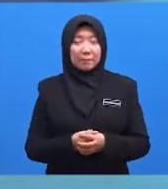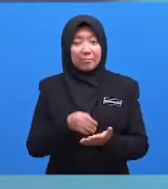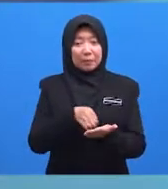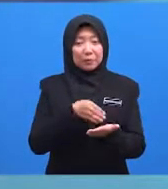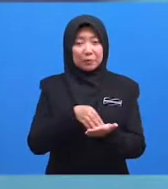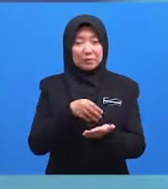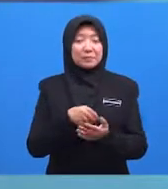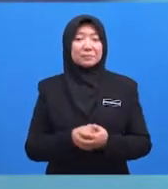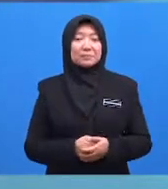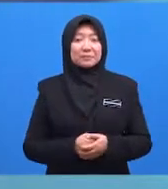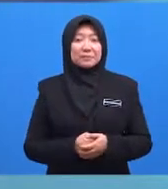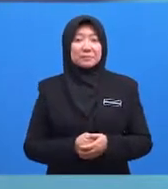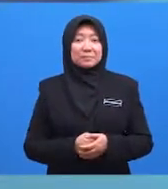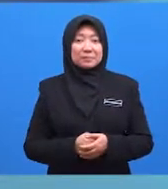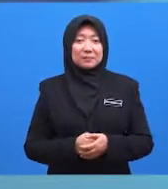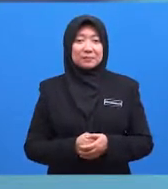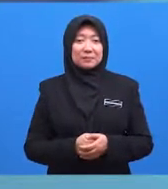mentega.